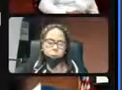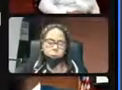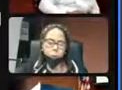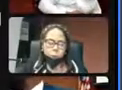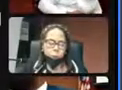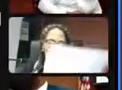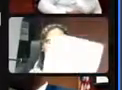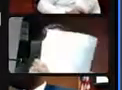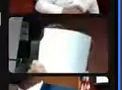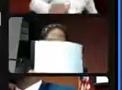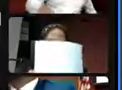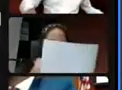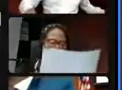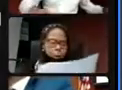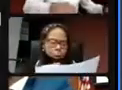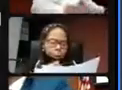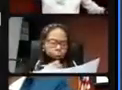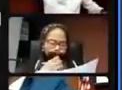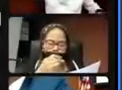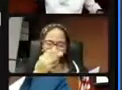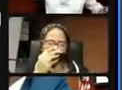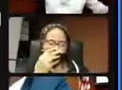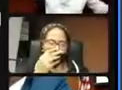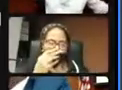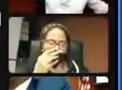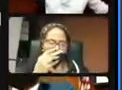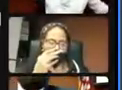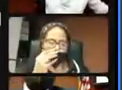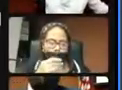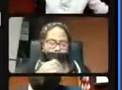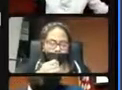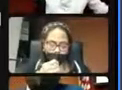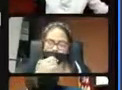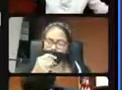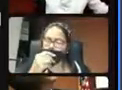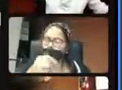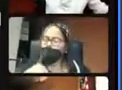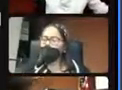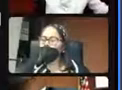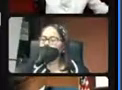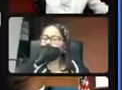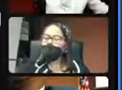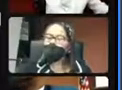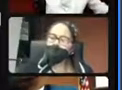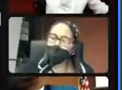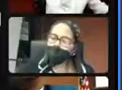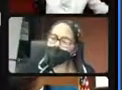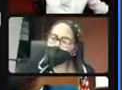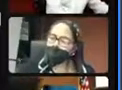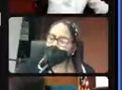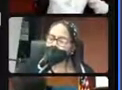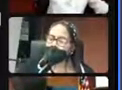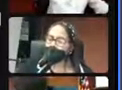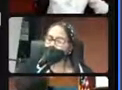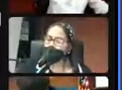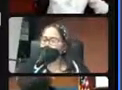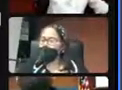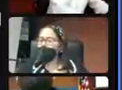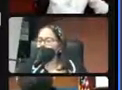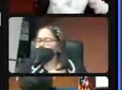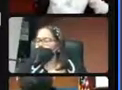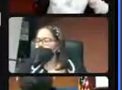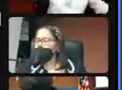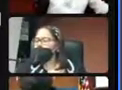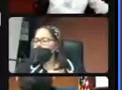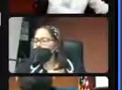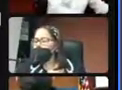wetu kwa kuwa wamefanya kazi nzuri sana. Na kwa kweli mwaka huu tumepata